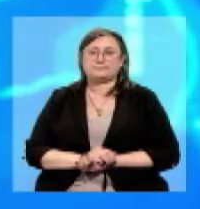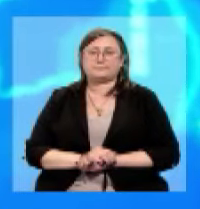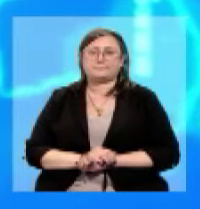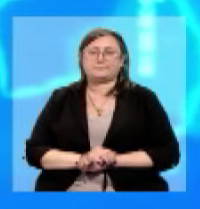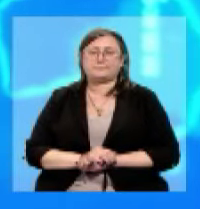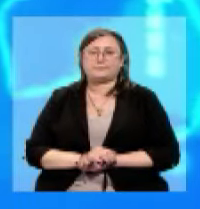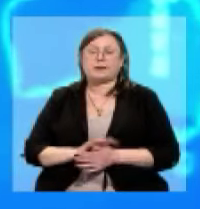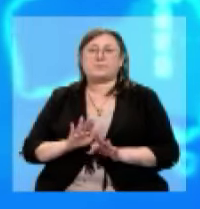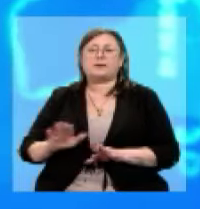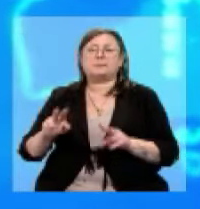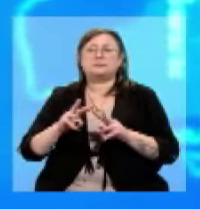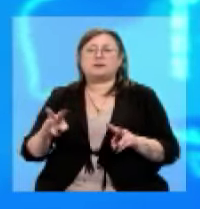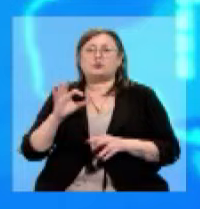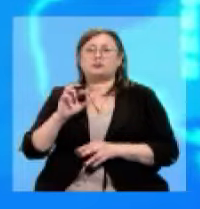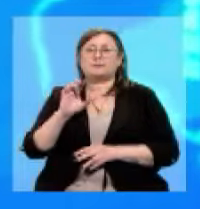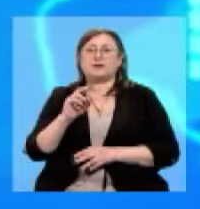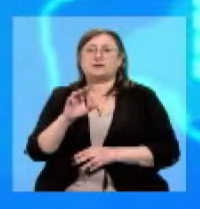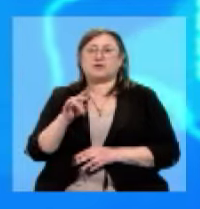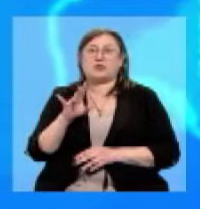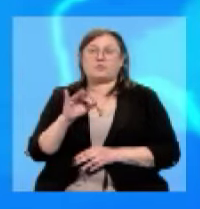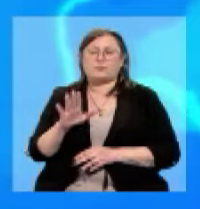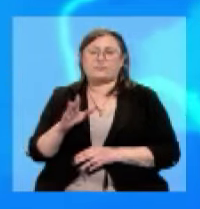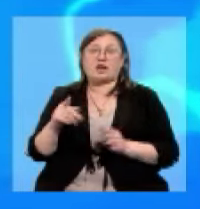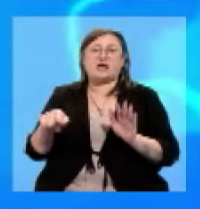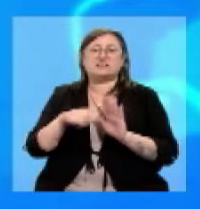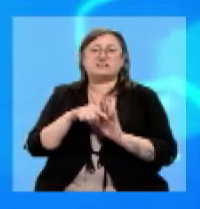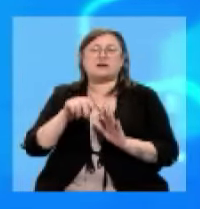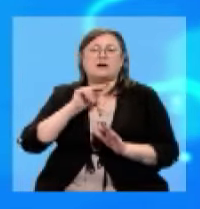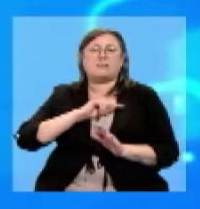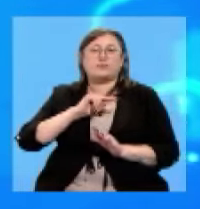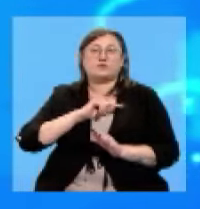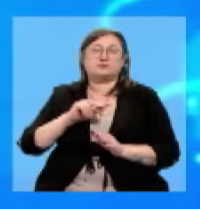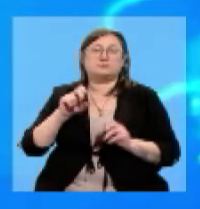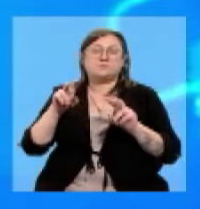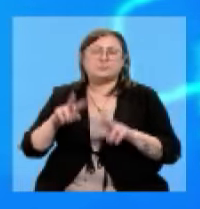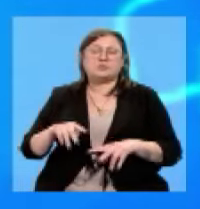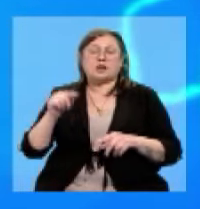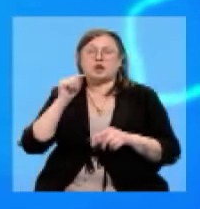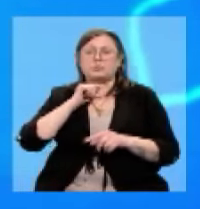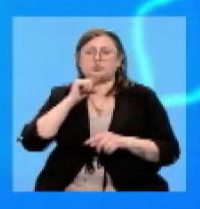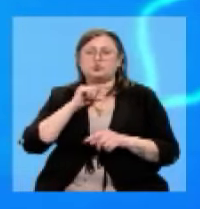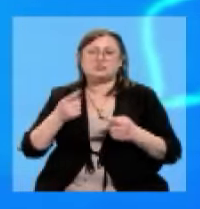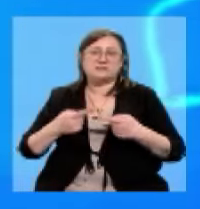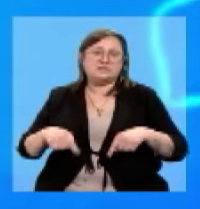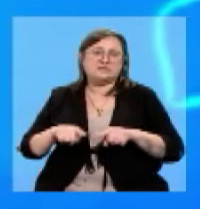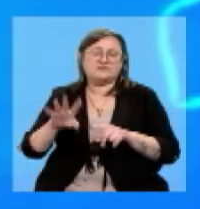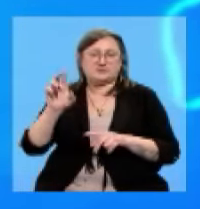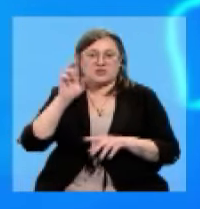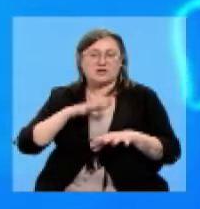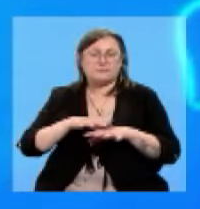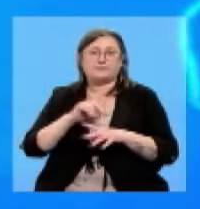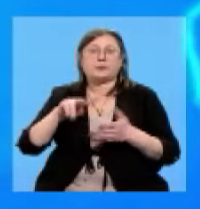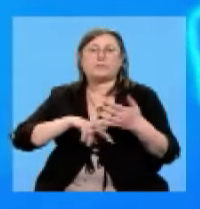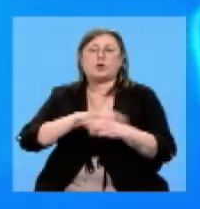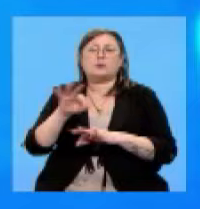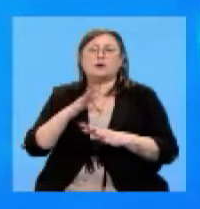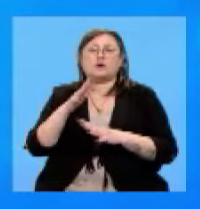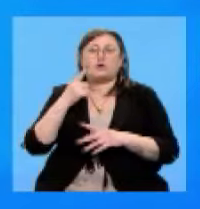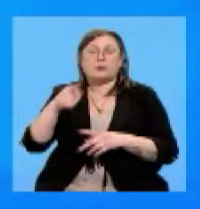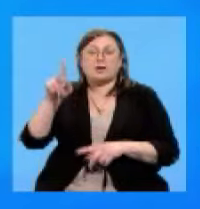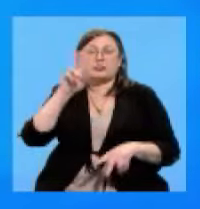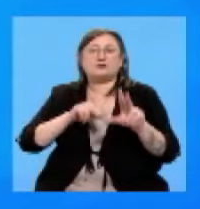Премьер-министр Олжас Бектенов елдегі арнайы экономикалық аймақтардың жұмысын сынға алды. Өйткені көп үміт күттірген жоба тиісті нәтиже